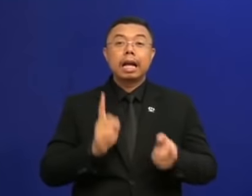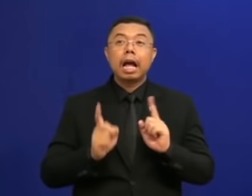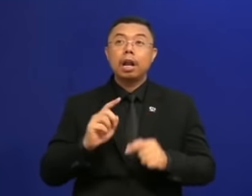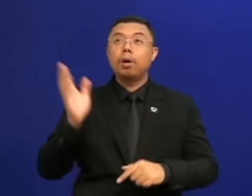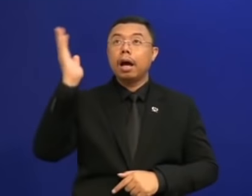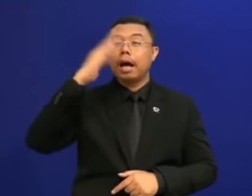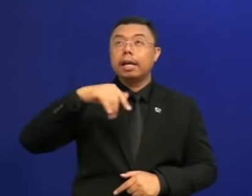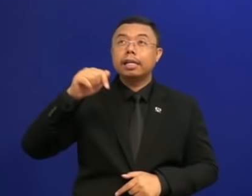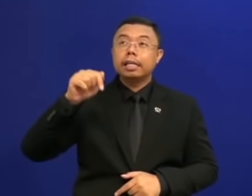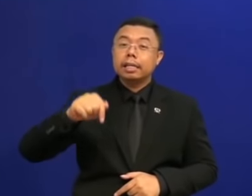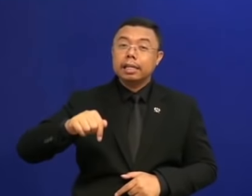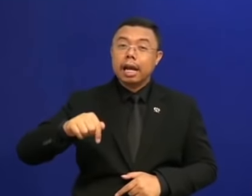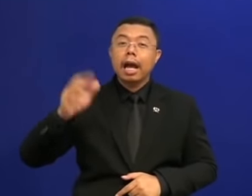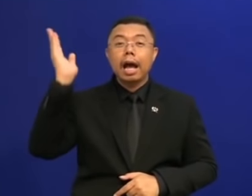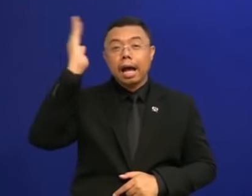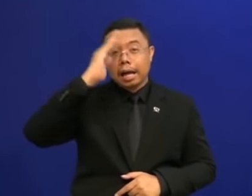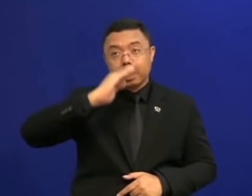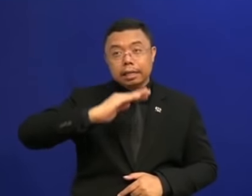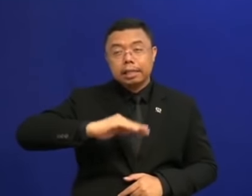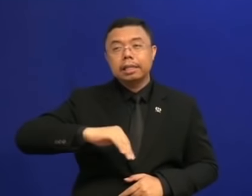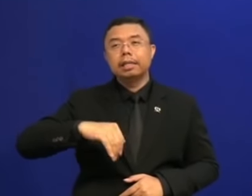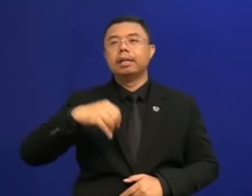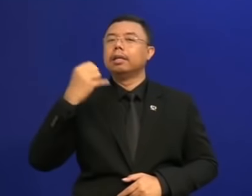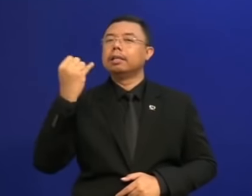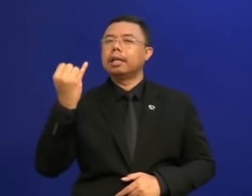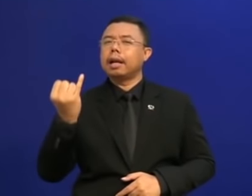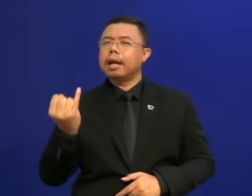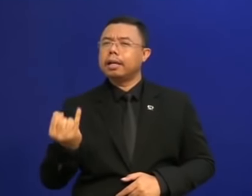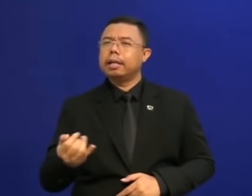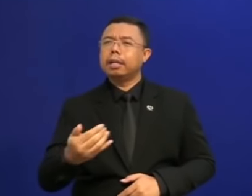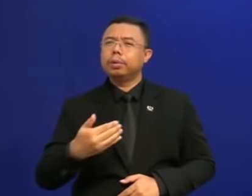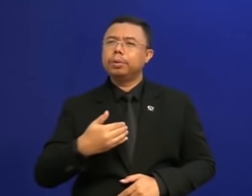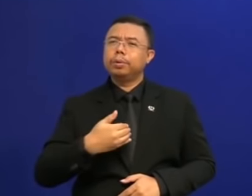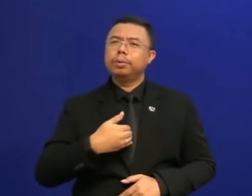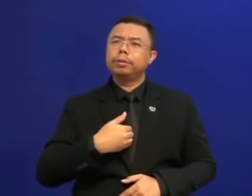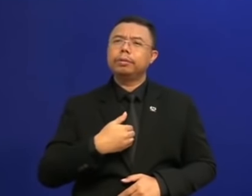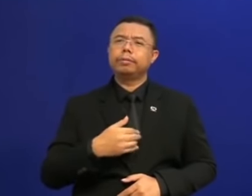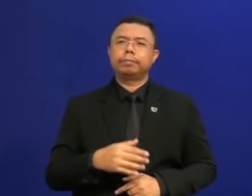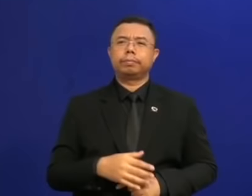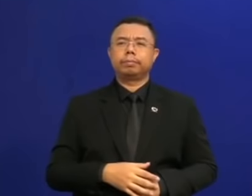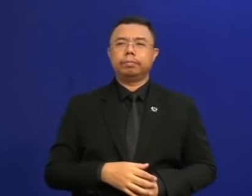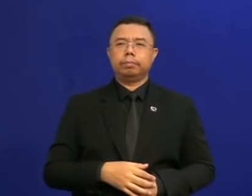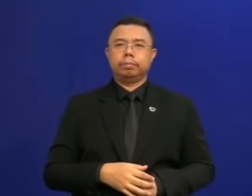Kalau hari ini hari terakhirku,